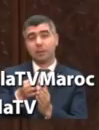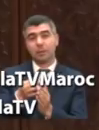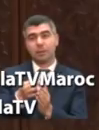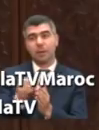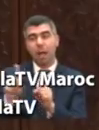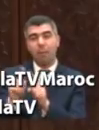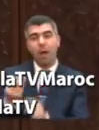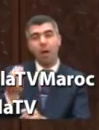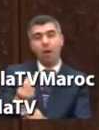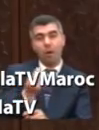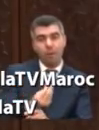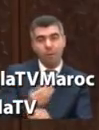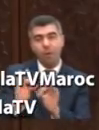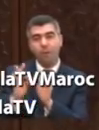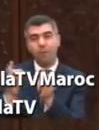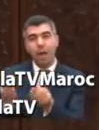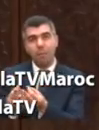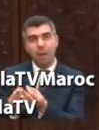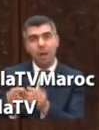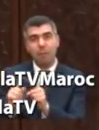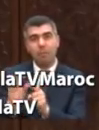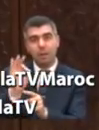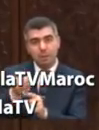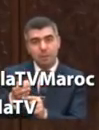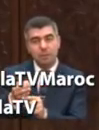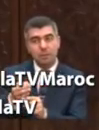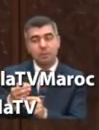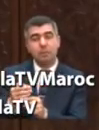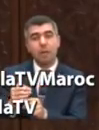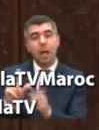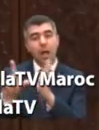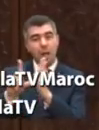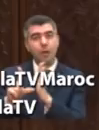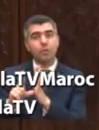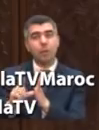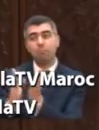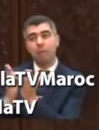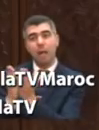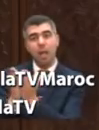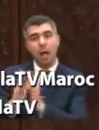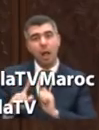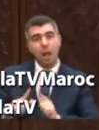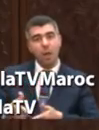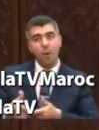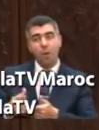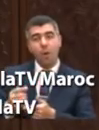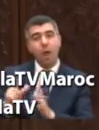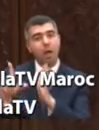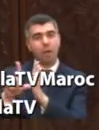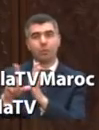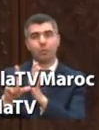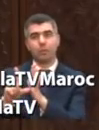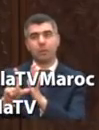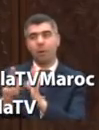الطفل والتلميذ والأسر هما اللي يكونوا أمامنا، خصنا حق التمدروس، لابد هذه من المسؤولية ديال الحكومة، وحنا